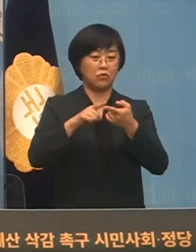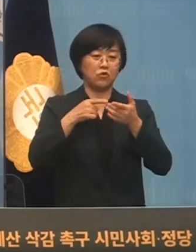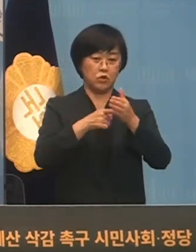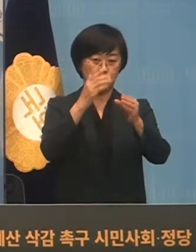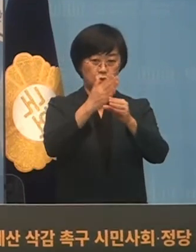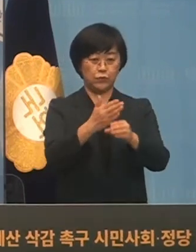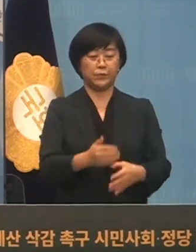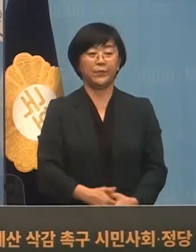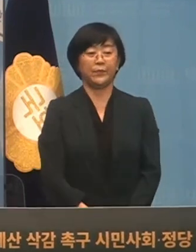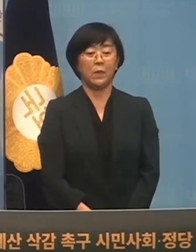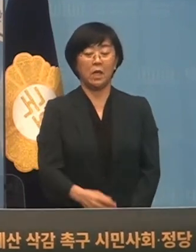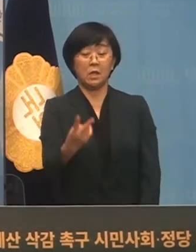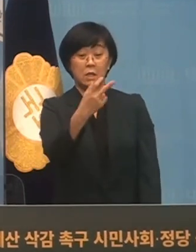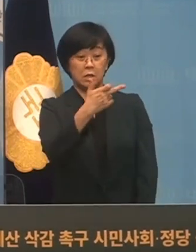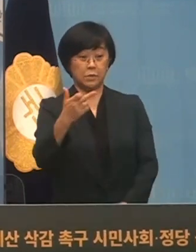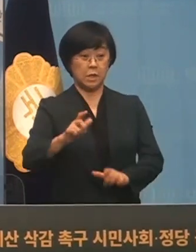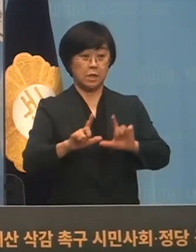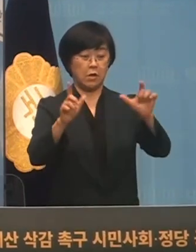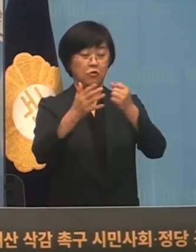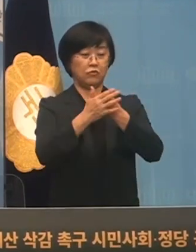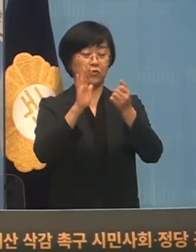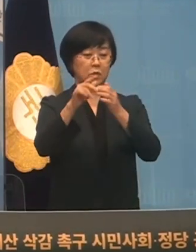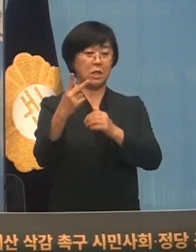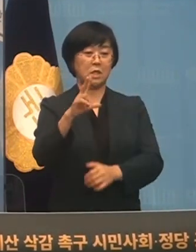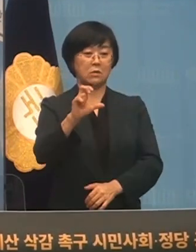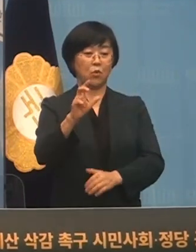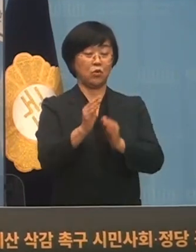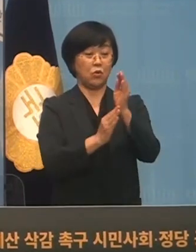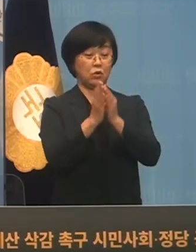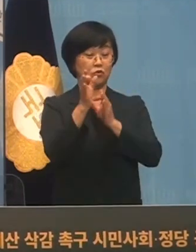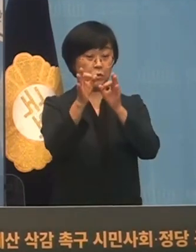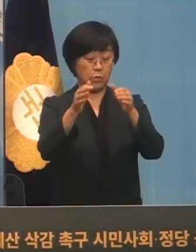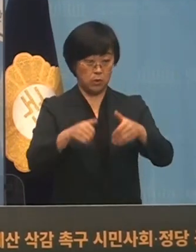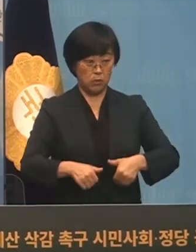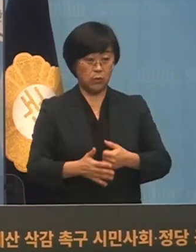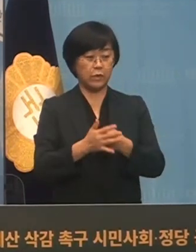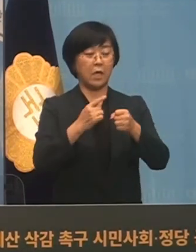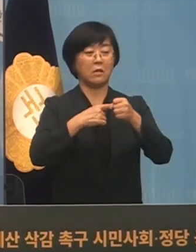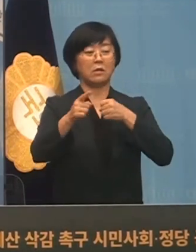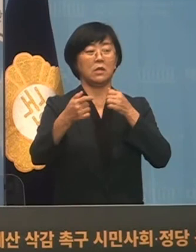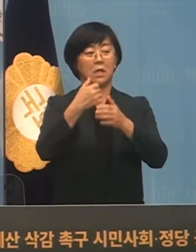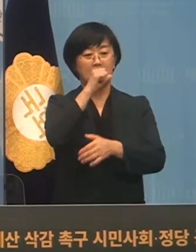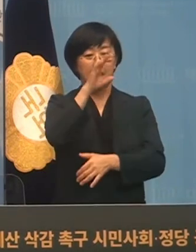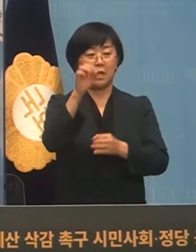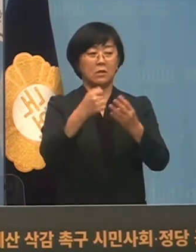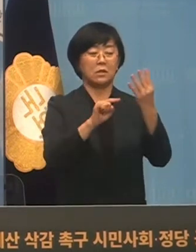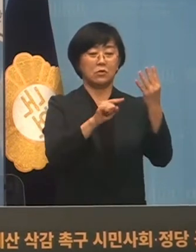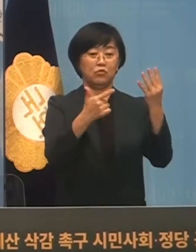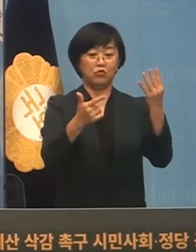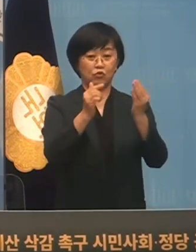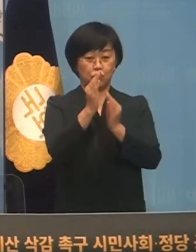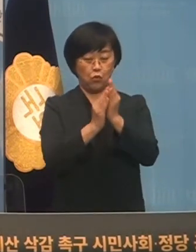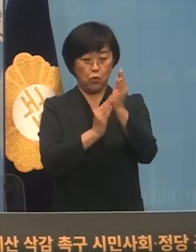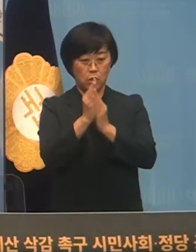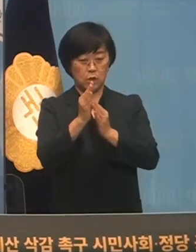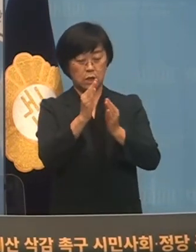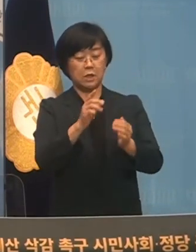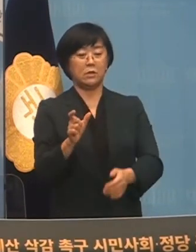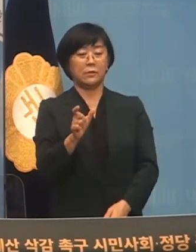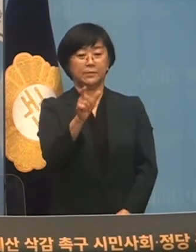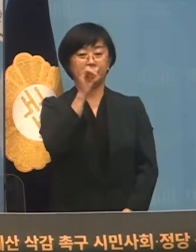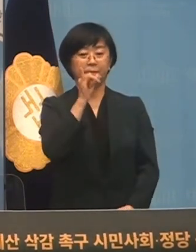추진되고 있으며 2017년 이래 약 25조 원이 투입되었고 내년 예산에도 약 4.6조 원이 반영되어